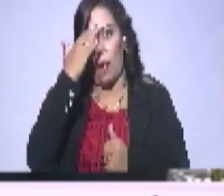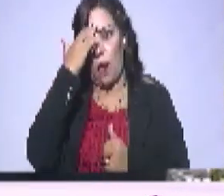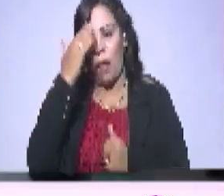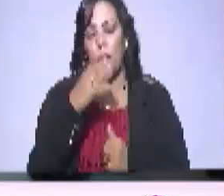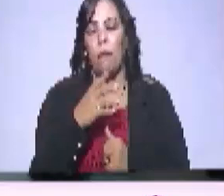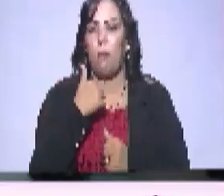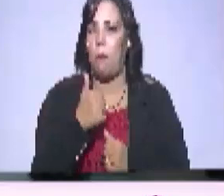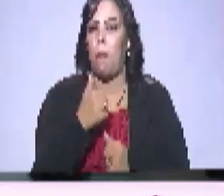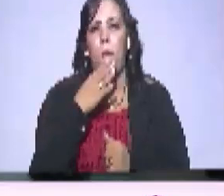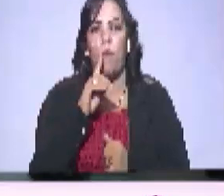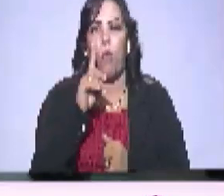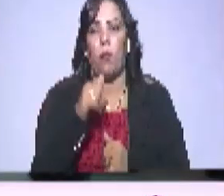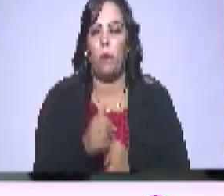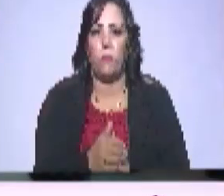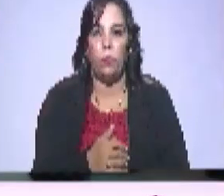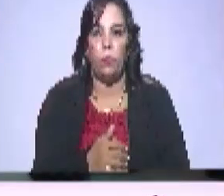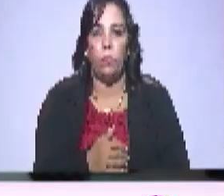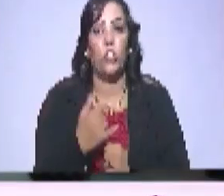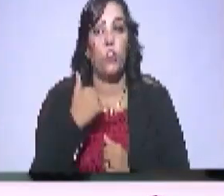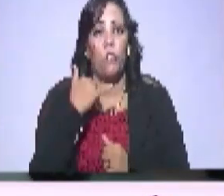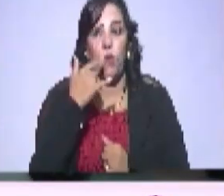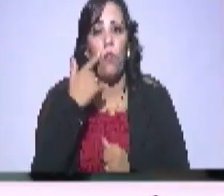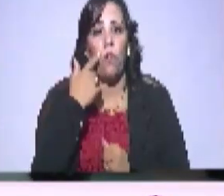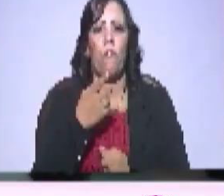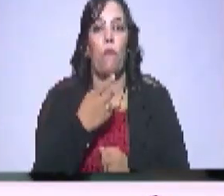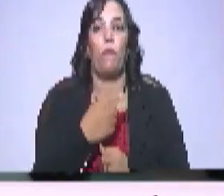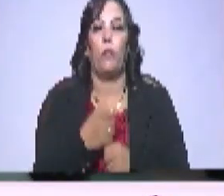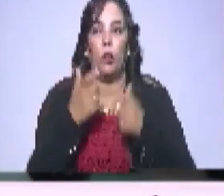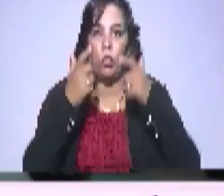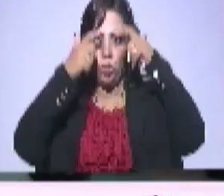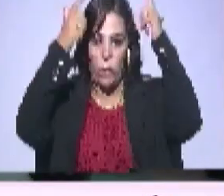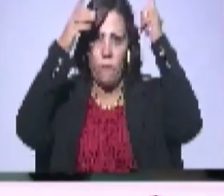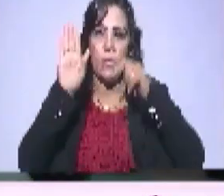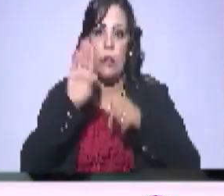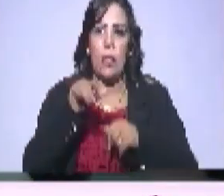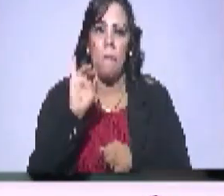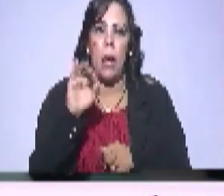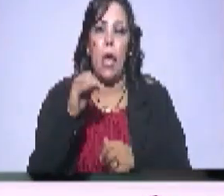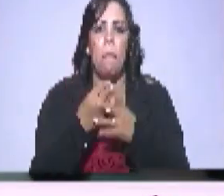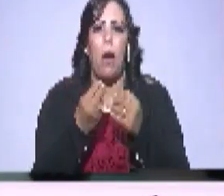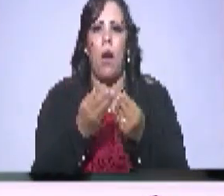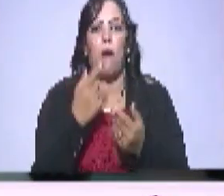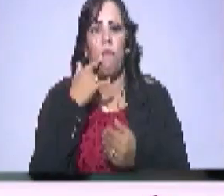الحمد لله نشكر الله. اتفضل شيف سامح معاك.